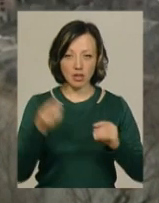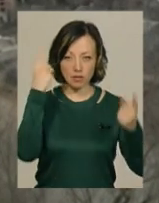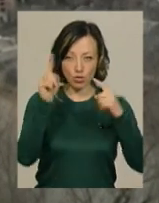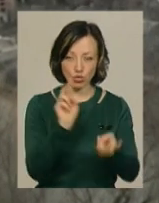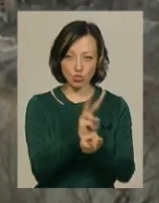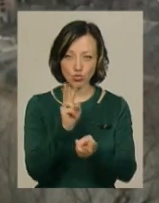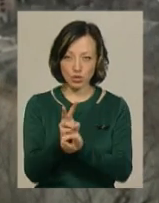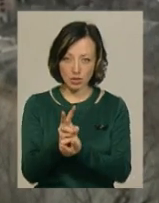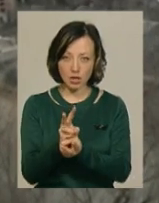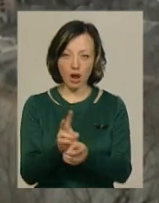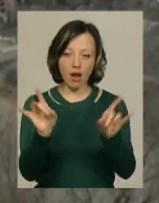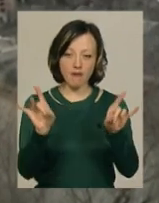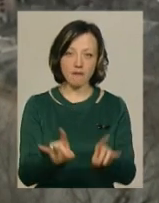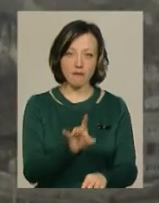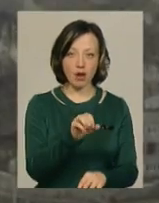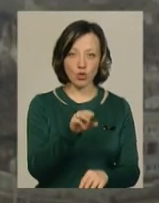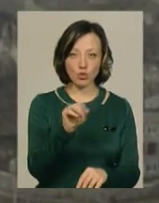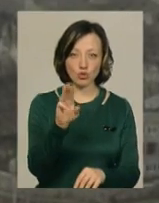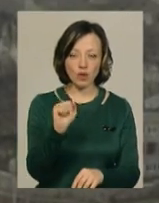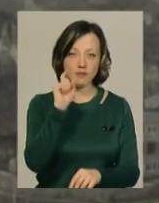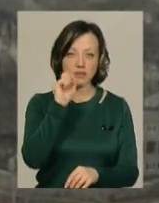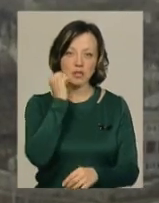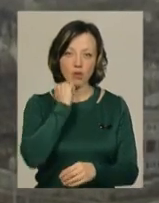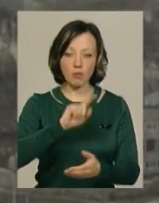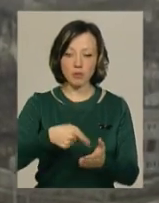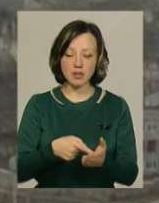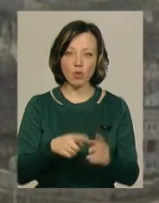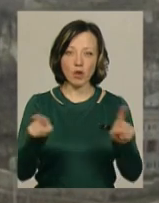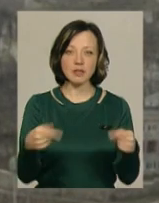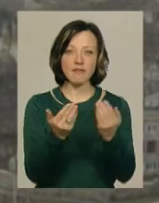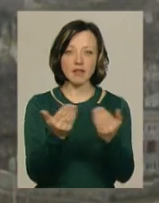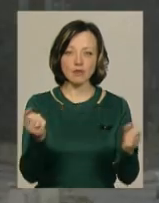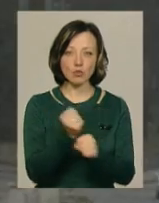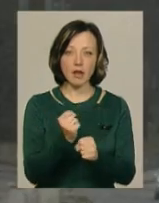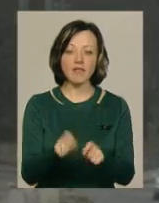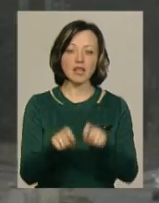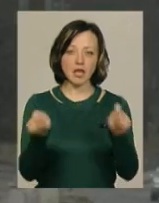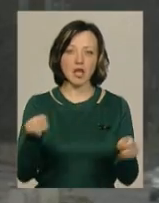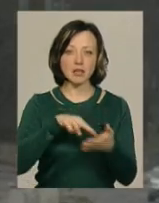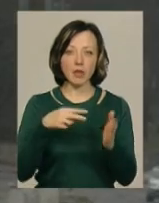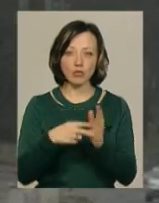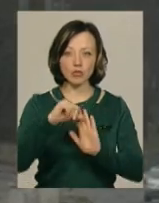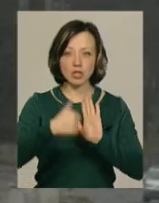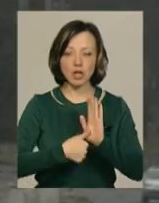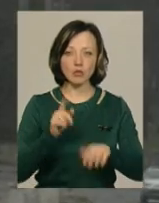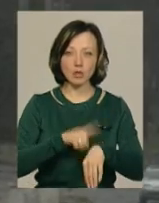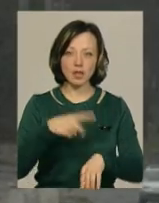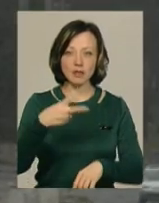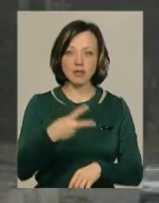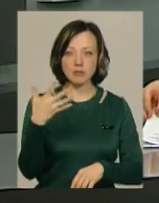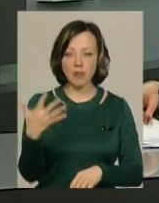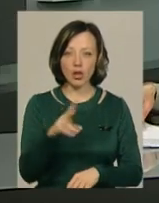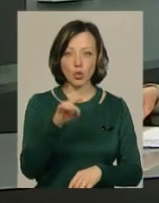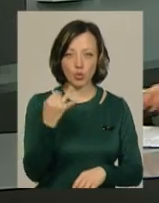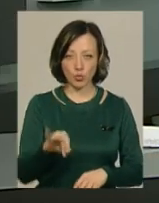творчої зустрічі в арт-кафе «Ратуша» у Старому місті організують виставку робіт. Її відкриття заплановане на 16 годину